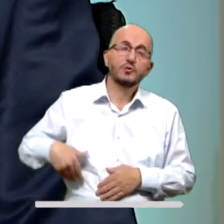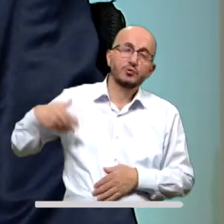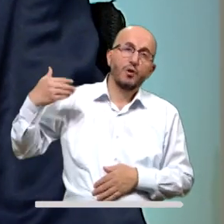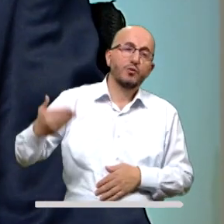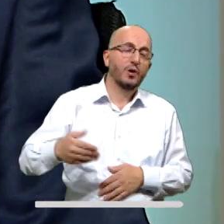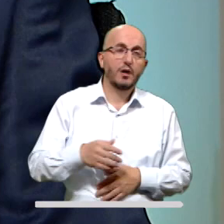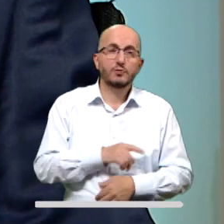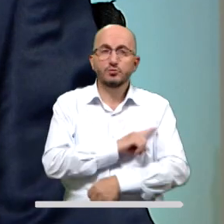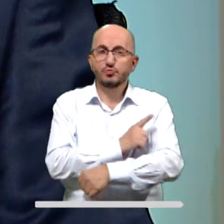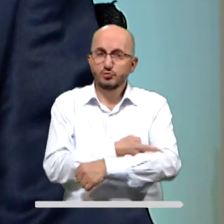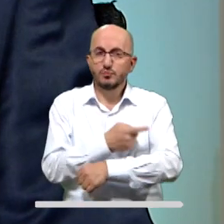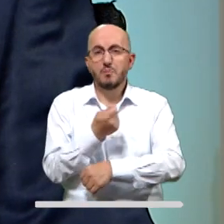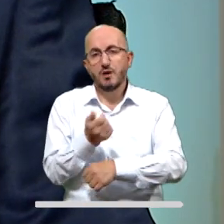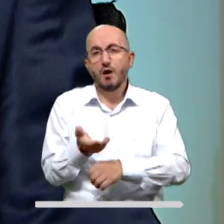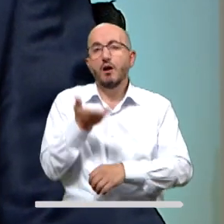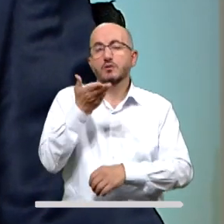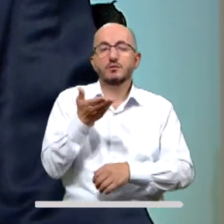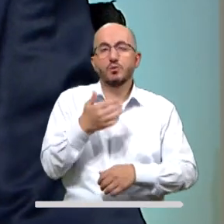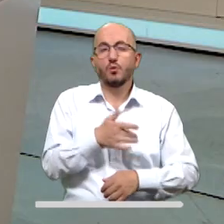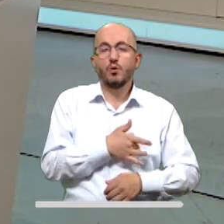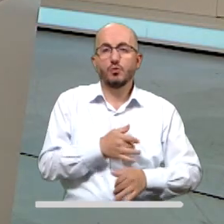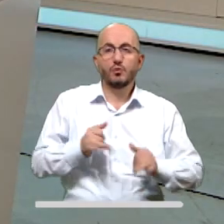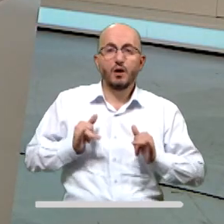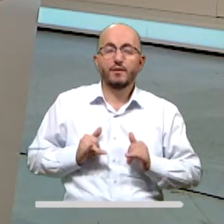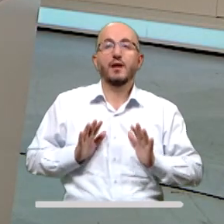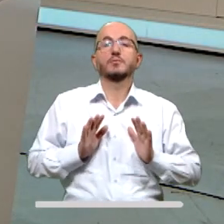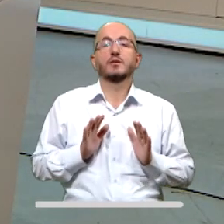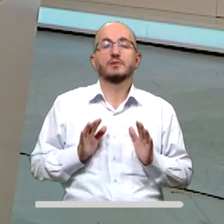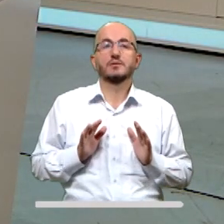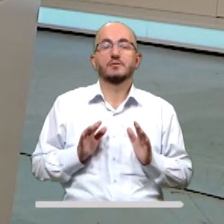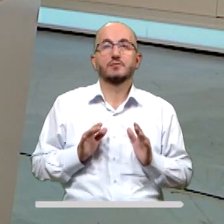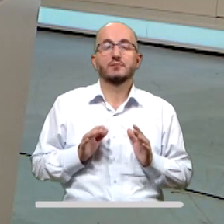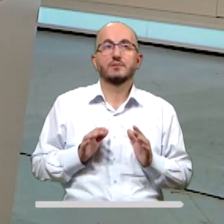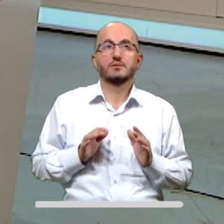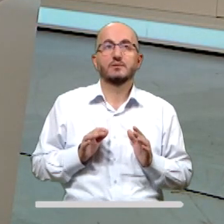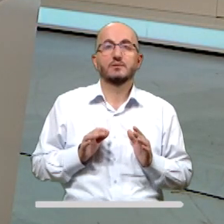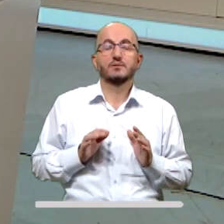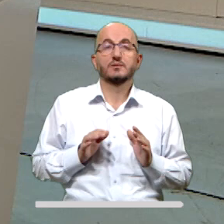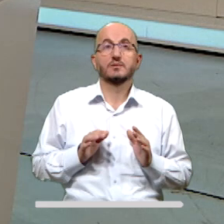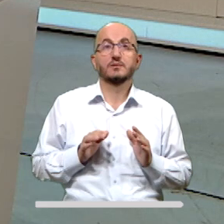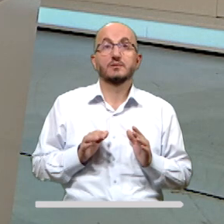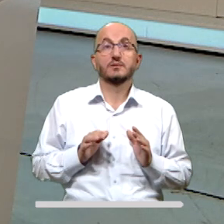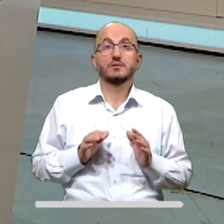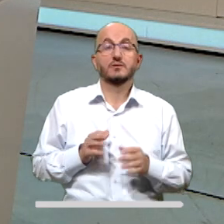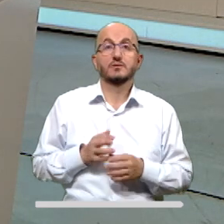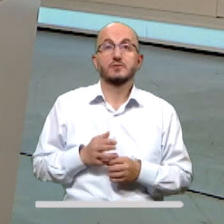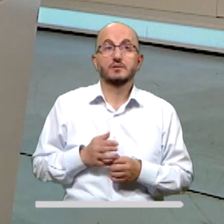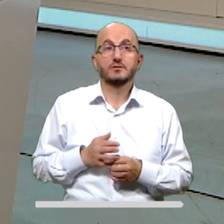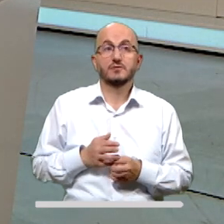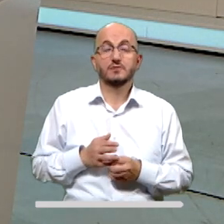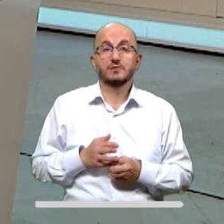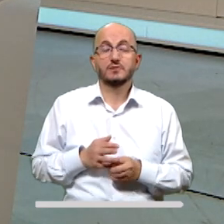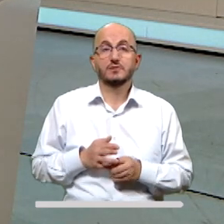Sonra imkanı oldu. Gönlü rahat etmedi. Ama hocam o yani, borcu mesela mutat olarak ödeyebiliyordu aslında. Az önce söylediğimiz kayıtta dikkat bir